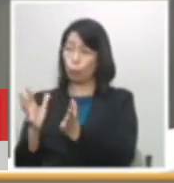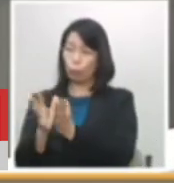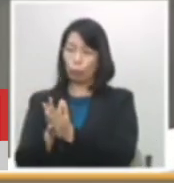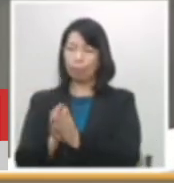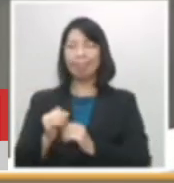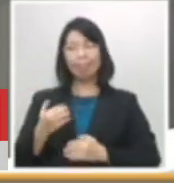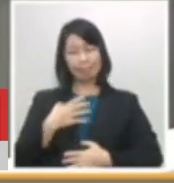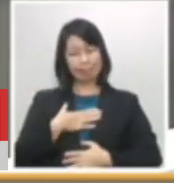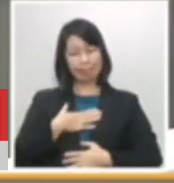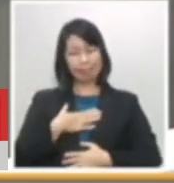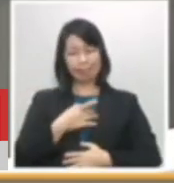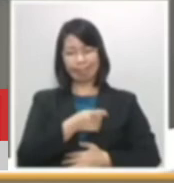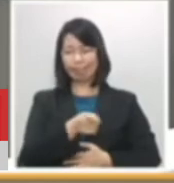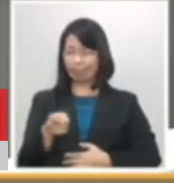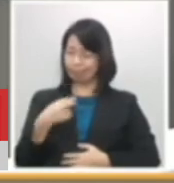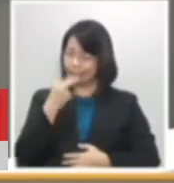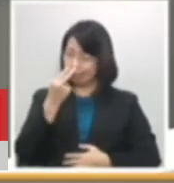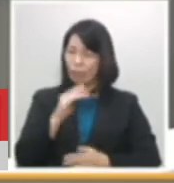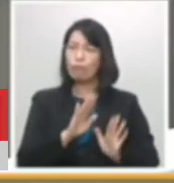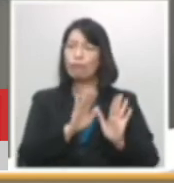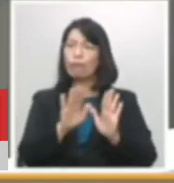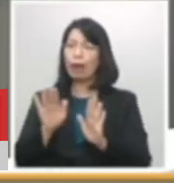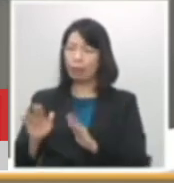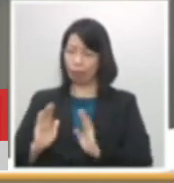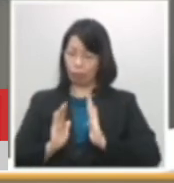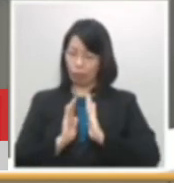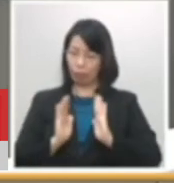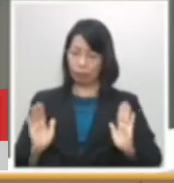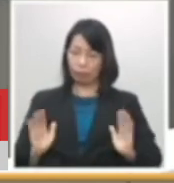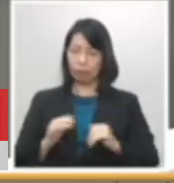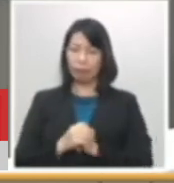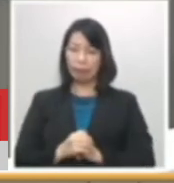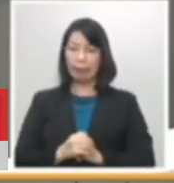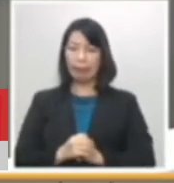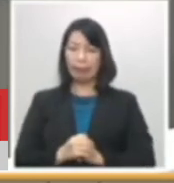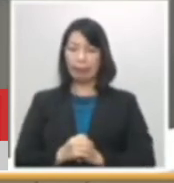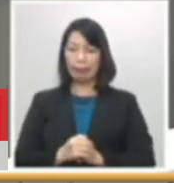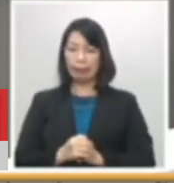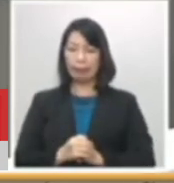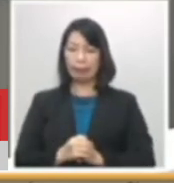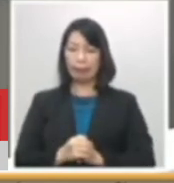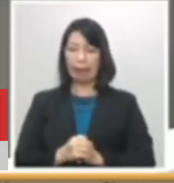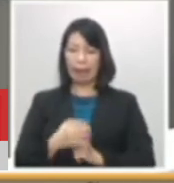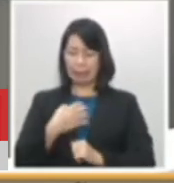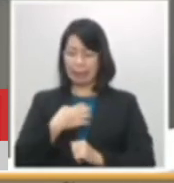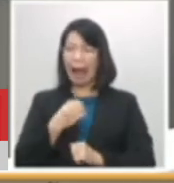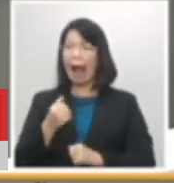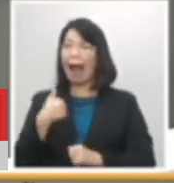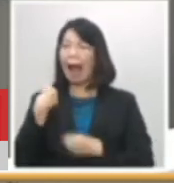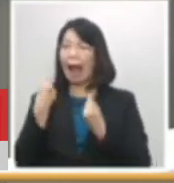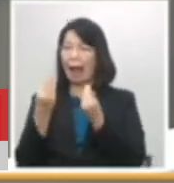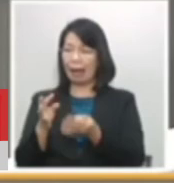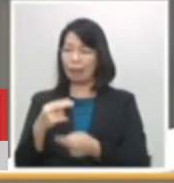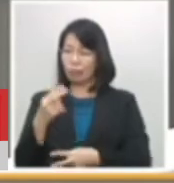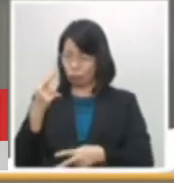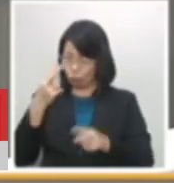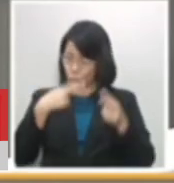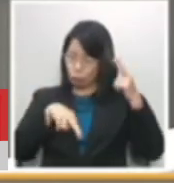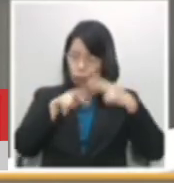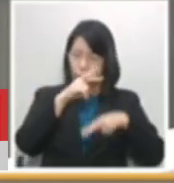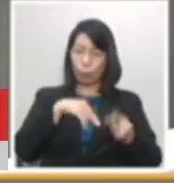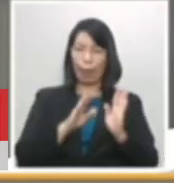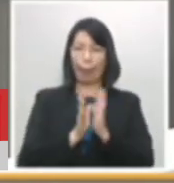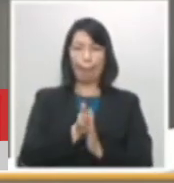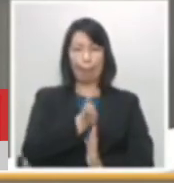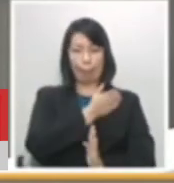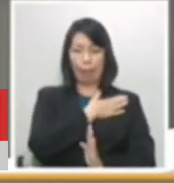ขอบคุณหลายท่านถ้าหากต้องไปแก้กฎหมายชุมนี้เพื่อกลับมาดูแลพระสงฆ์พุทธศาสนิกชน